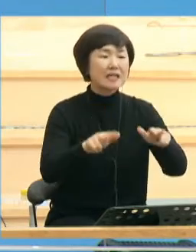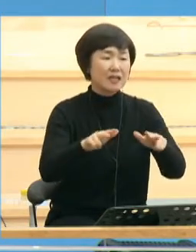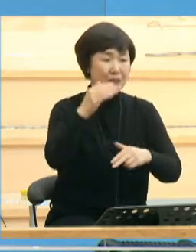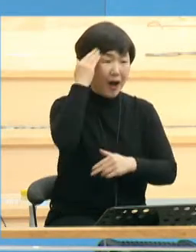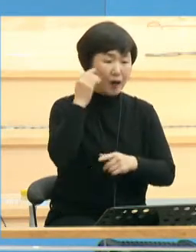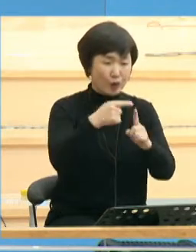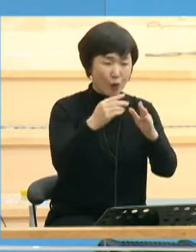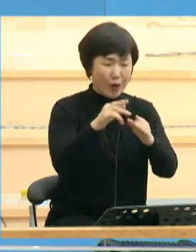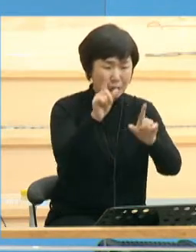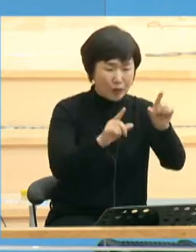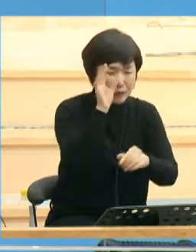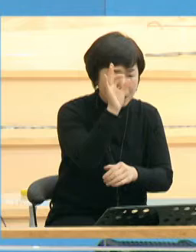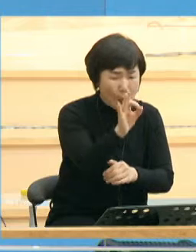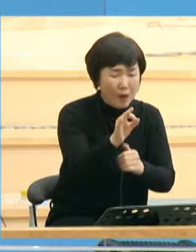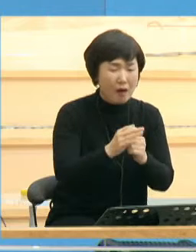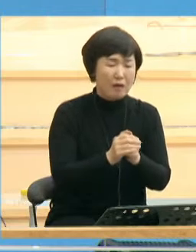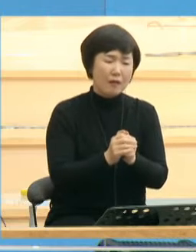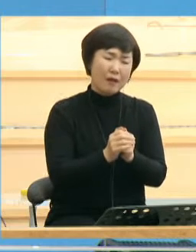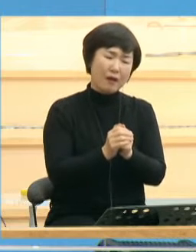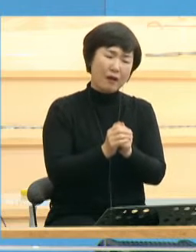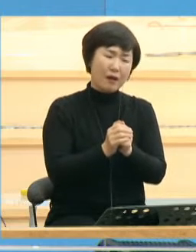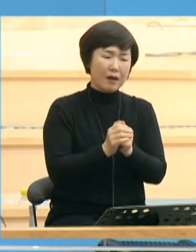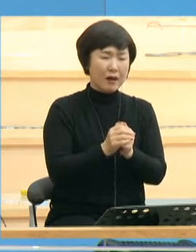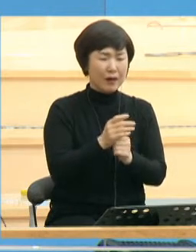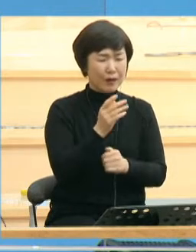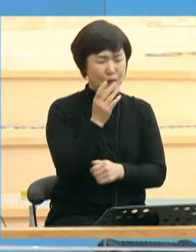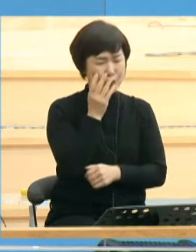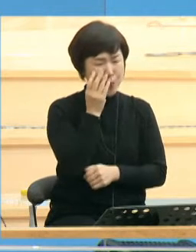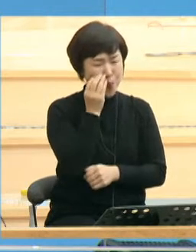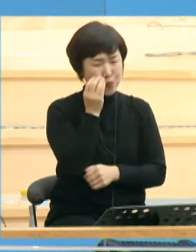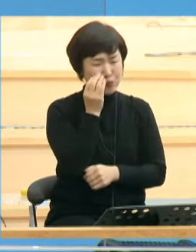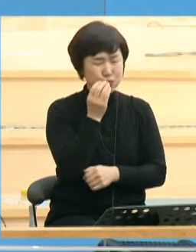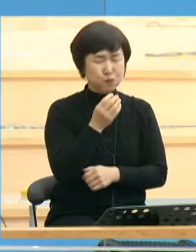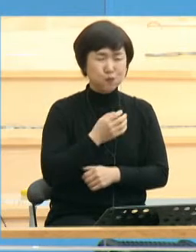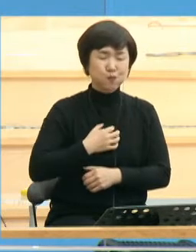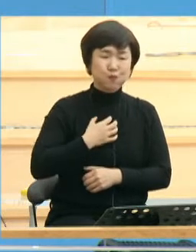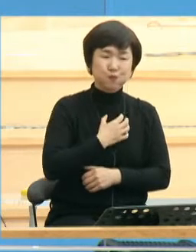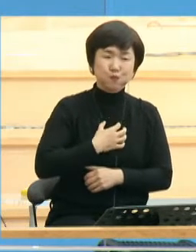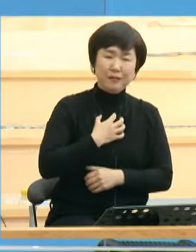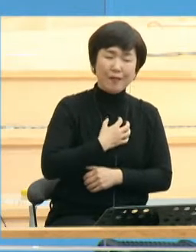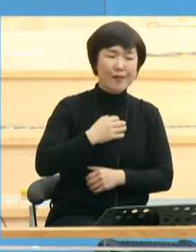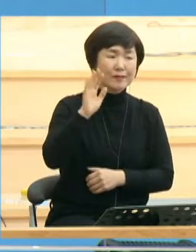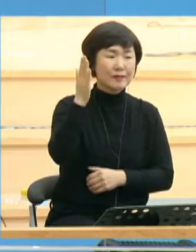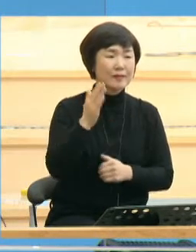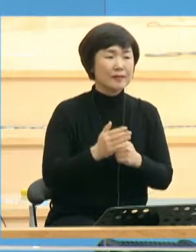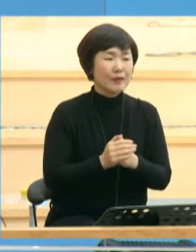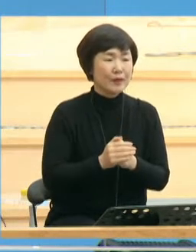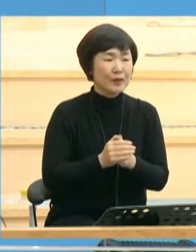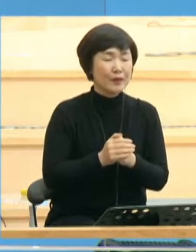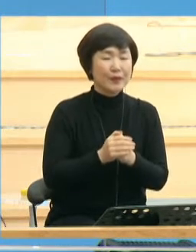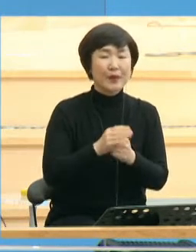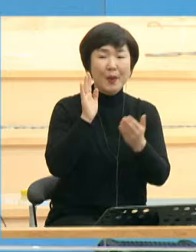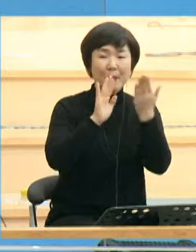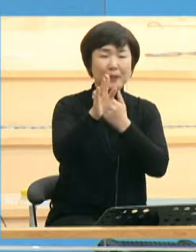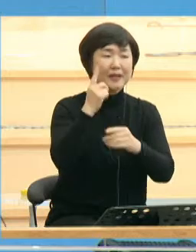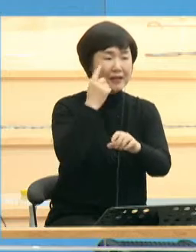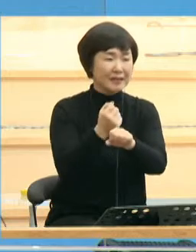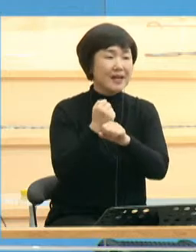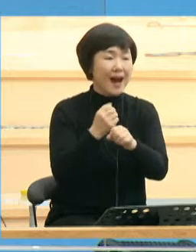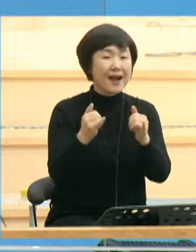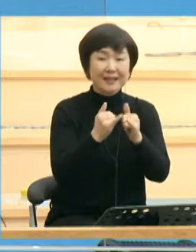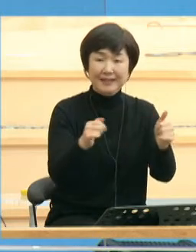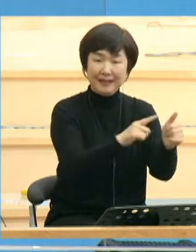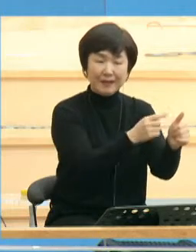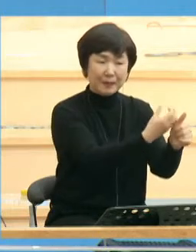바라보면 심각한 걱정을 하지 않을 수가 없는 그런 사람이 미래학자 앨빈 토플러는 좀 들어 보셨을